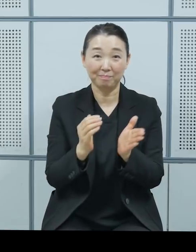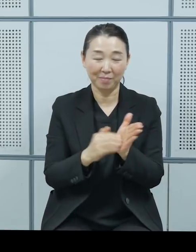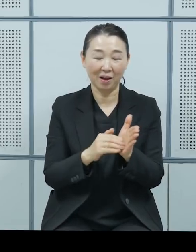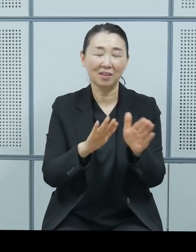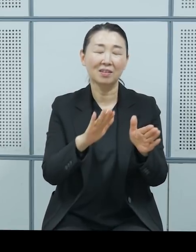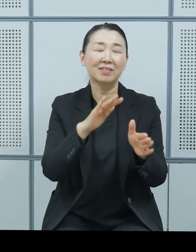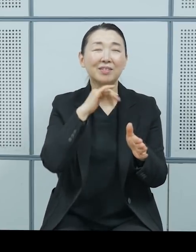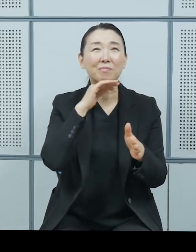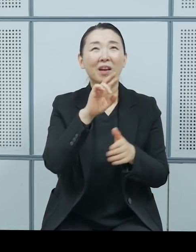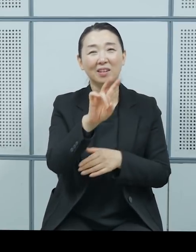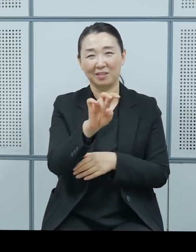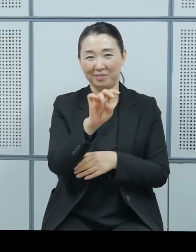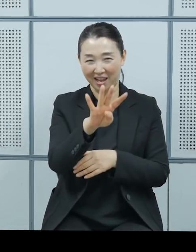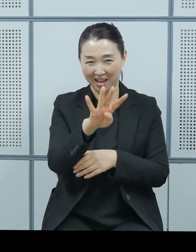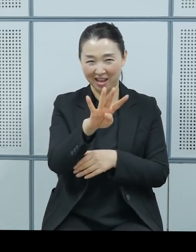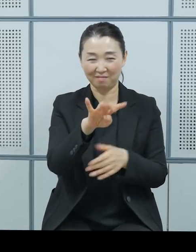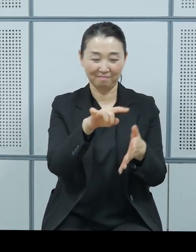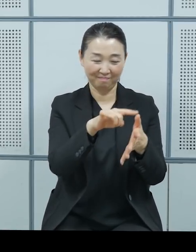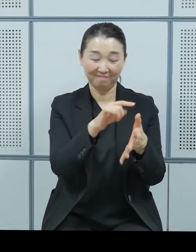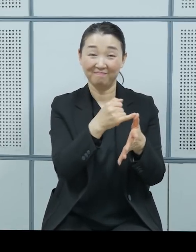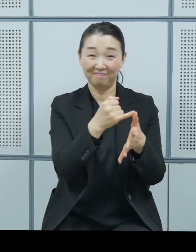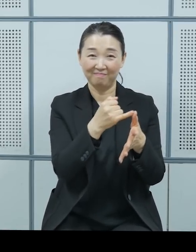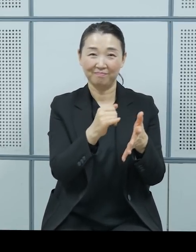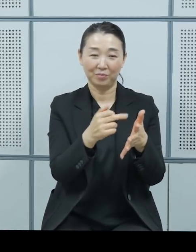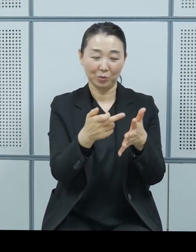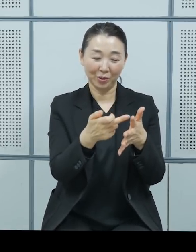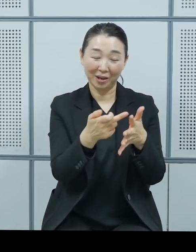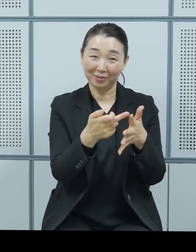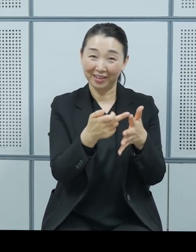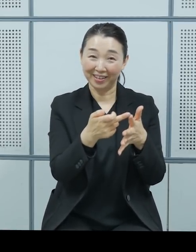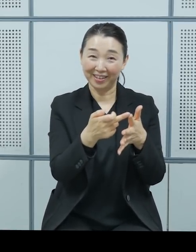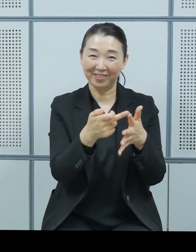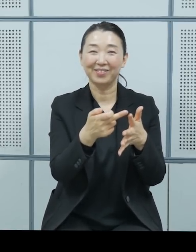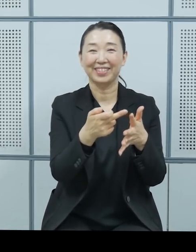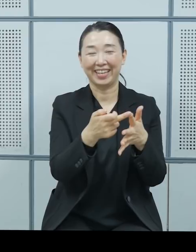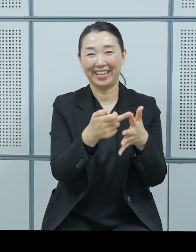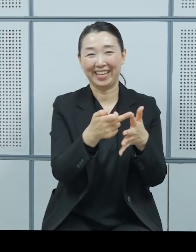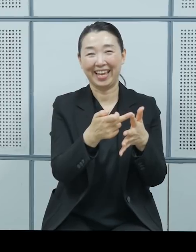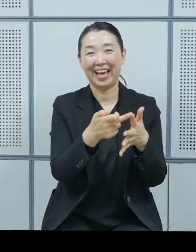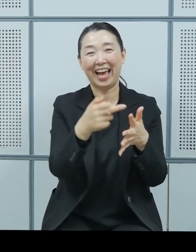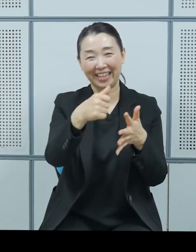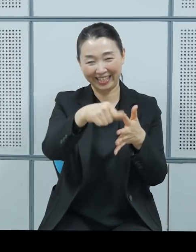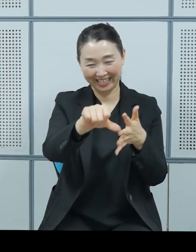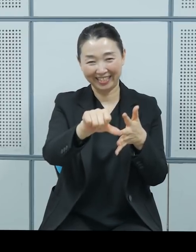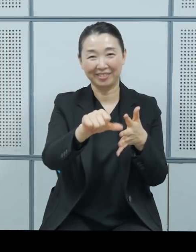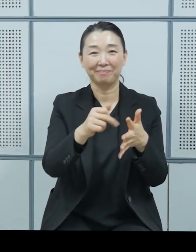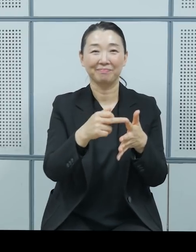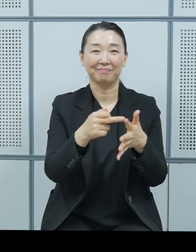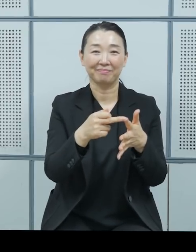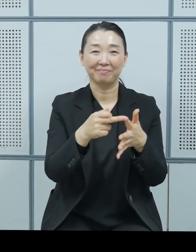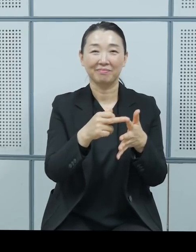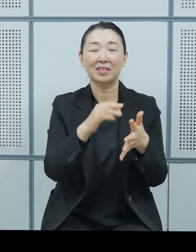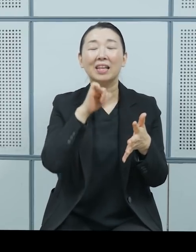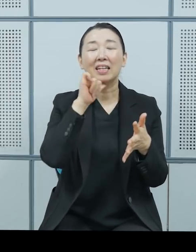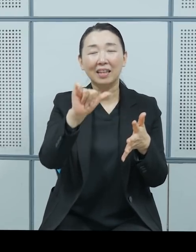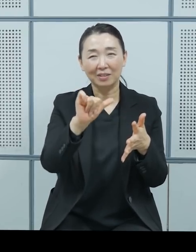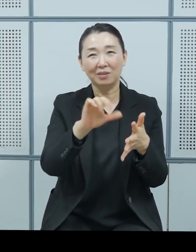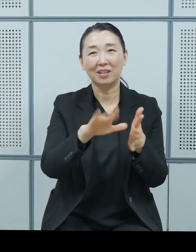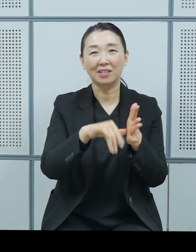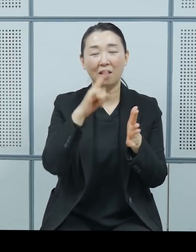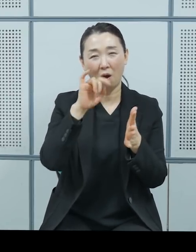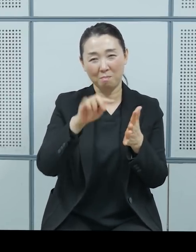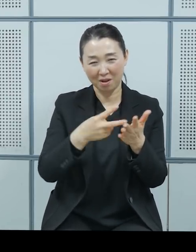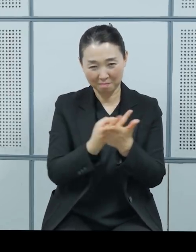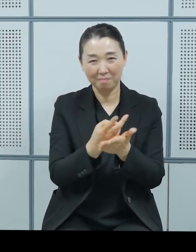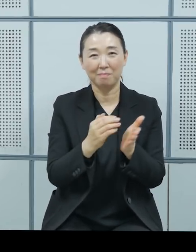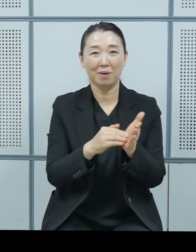지금은 24살이 되어 있고요. 네. 그리고 이제 가운데 있는 아이가 둘째 네. 아들인데 5살 때 엄마가 쓰러졌어요.